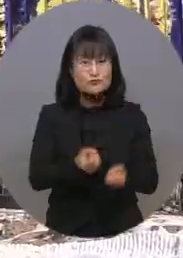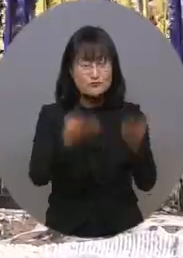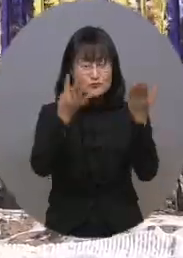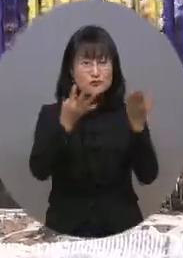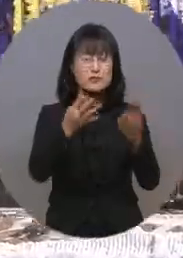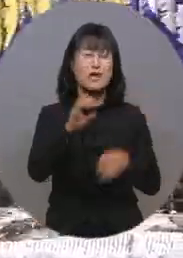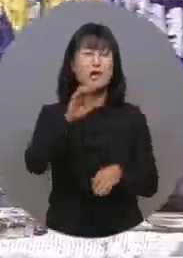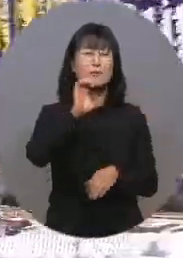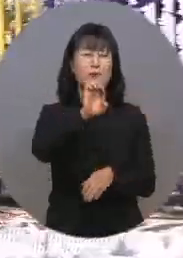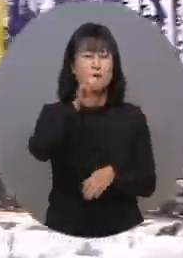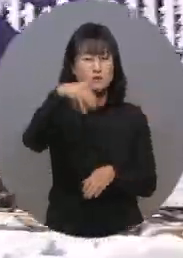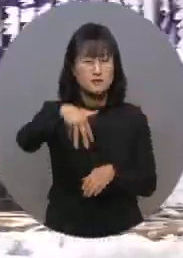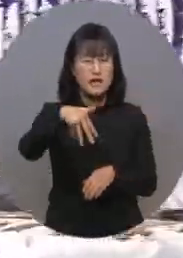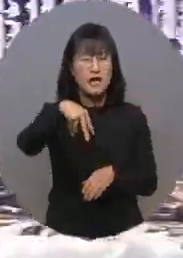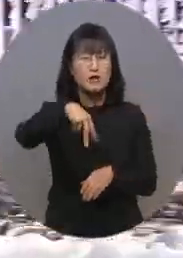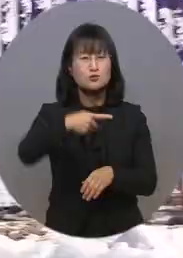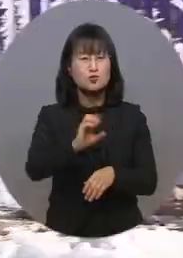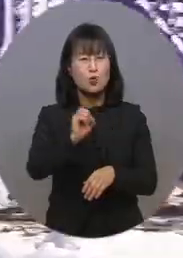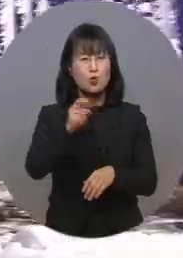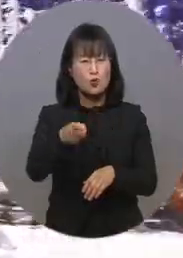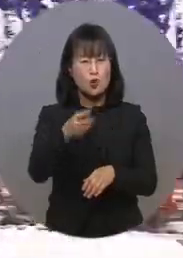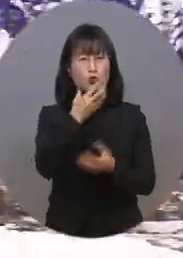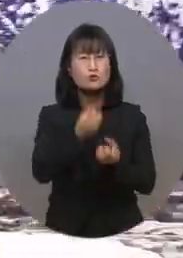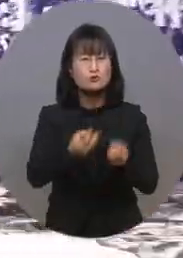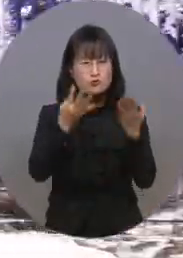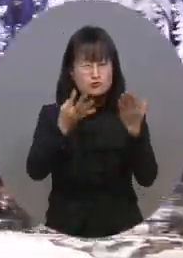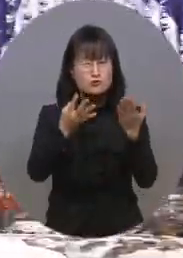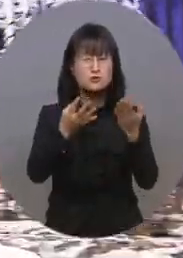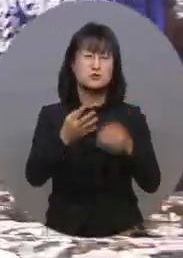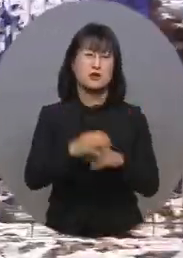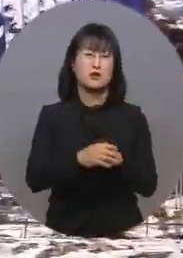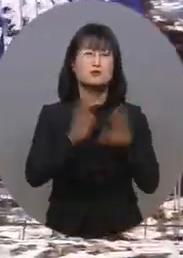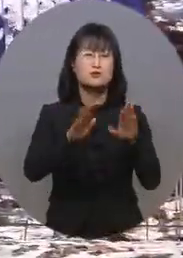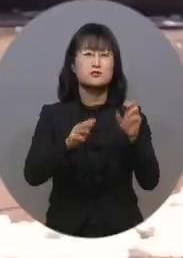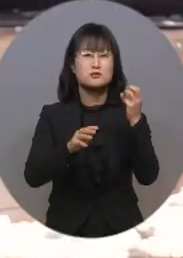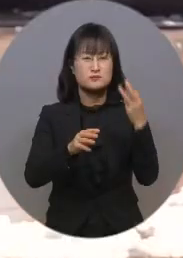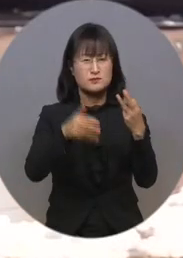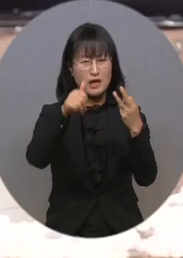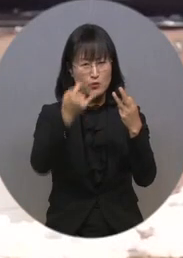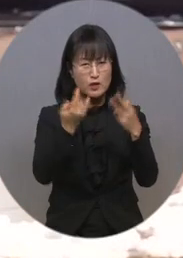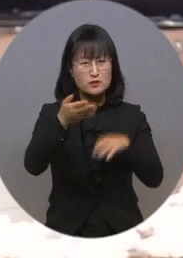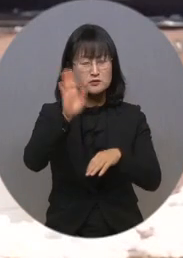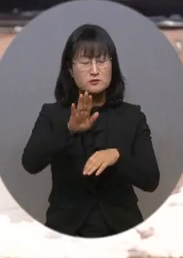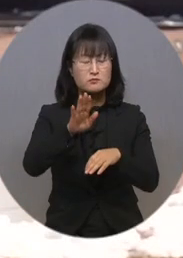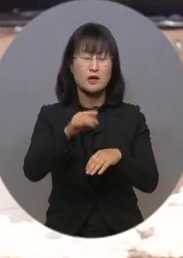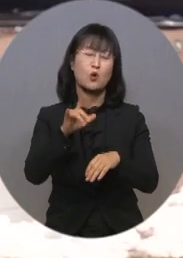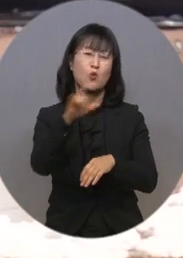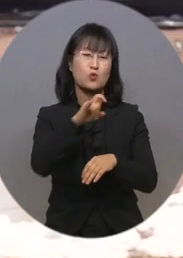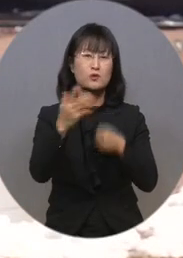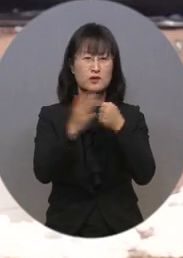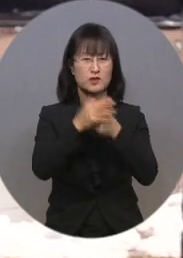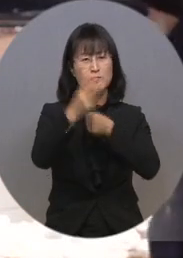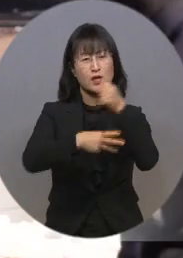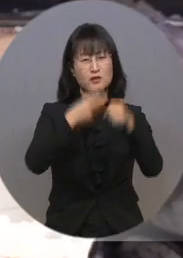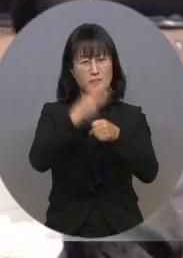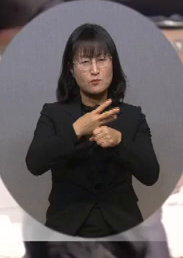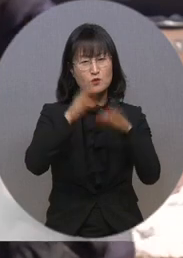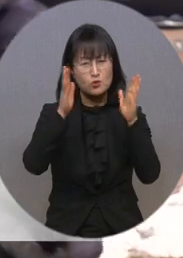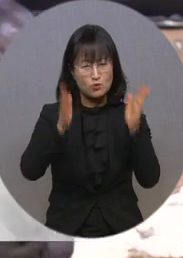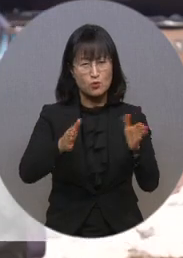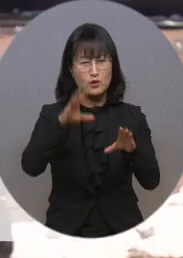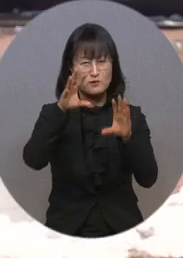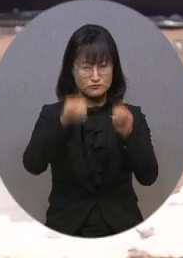평창송어축제는 올해로 14회를 맞이했지만 코로나로 인해 3년간 멈춰 있었습니다. 평창송어축제가 3년 만에 개장한